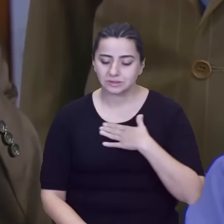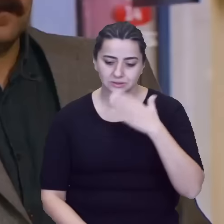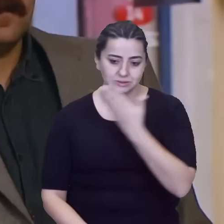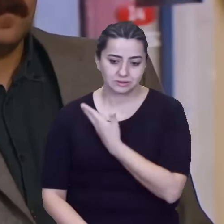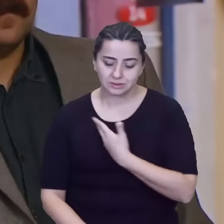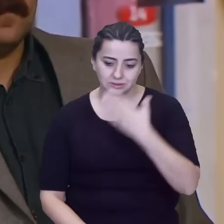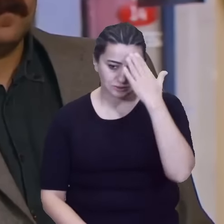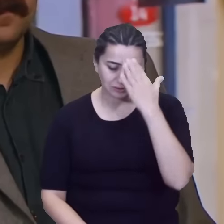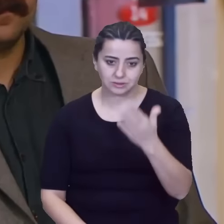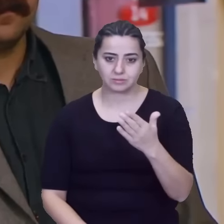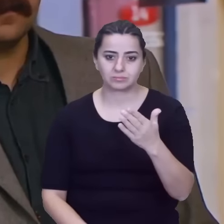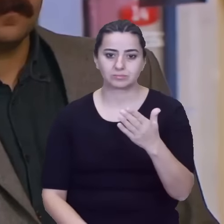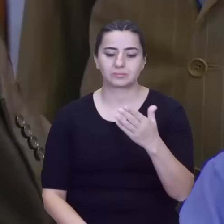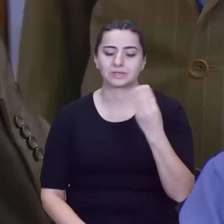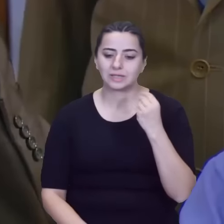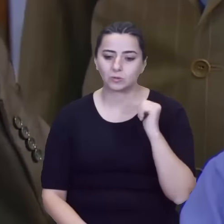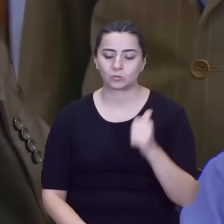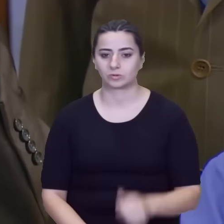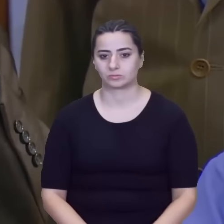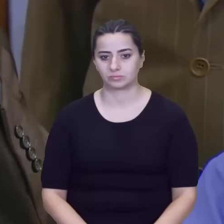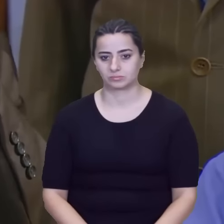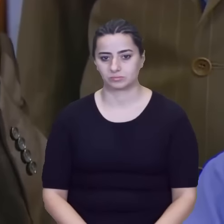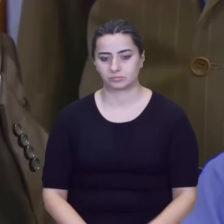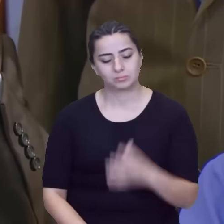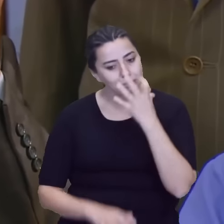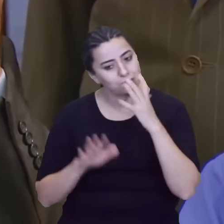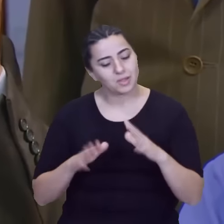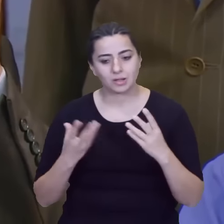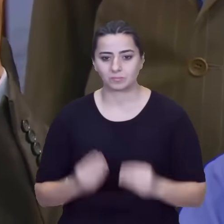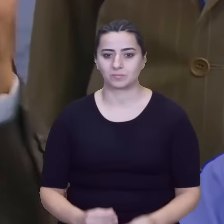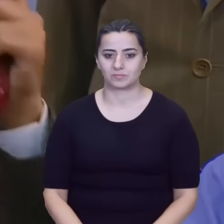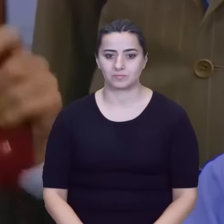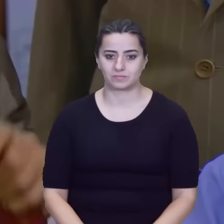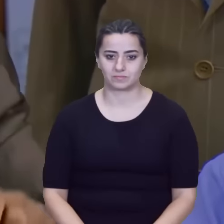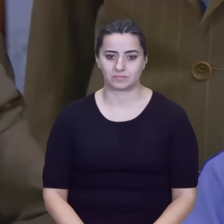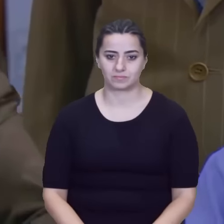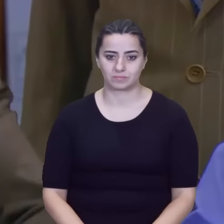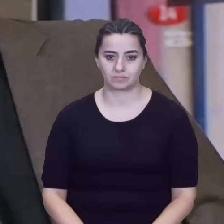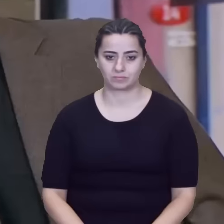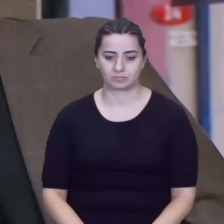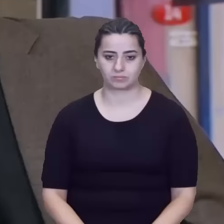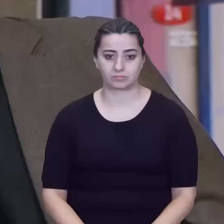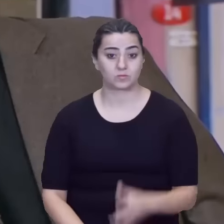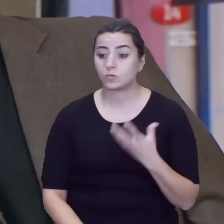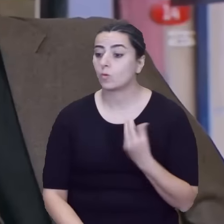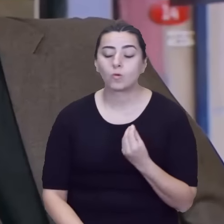ve sevgiyle selamlıyorum. İyi günler diliyorum. Bekliyoruz efendim. Ne oldu birader? Hani çözülüyordu?